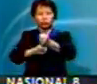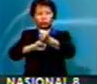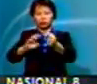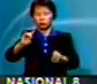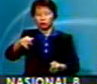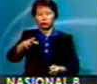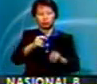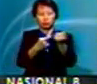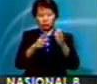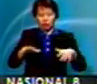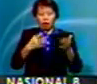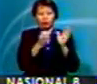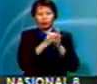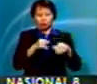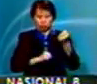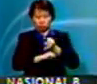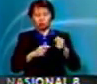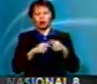PDR, bagaimana